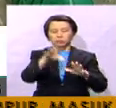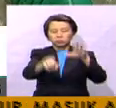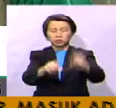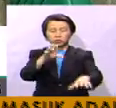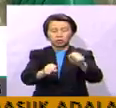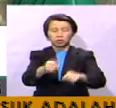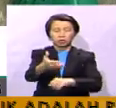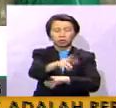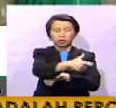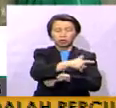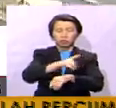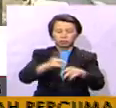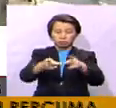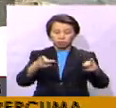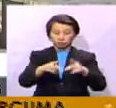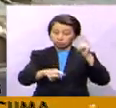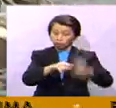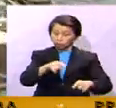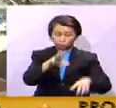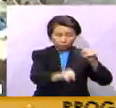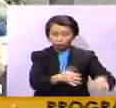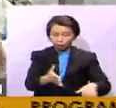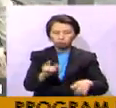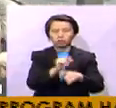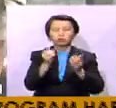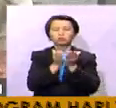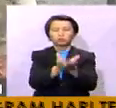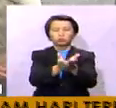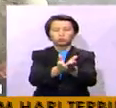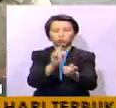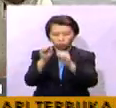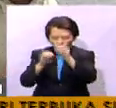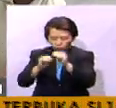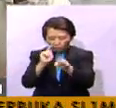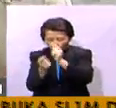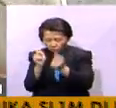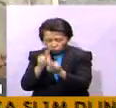menangkap hasil laut di kawasan tidak dibenarkan selain menggunakan bot yang diubah suai.